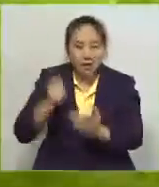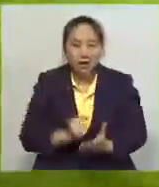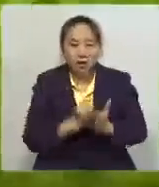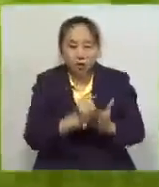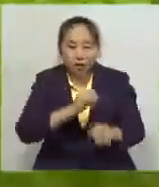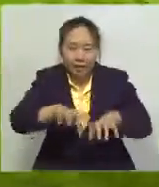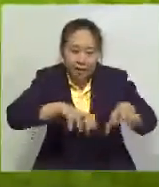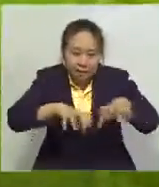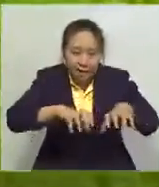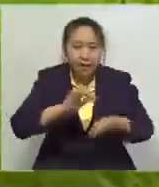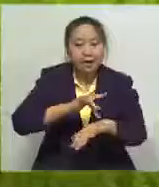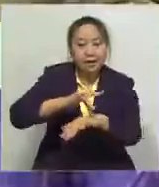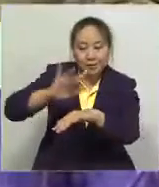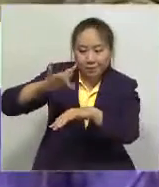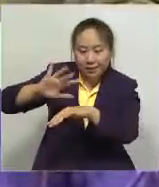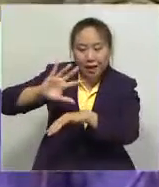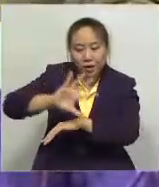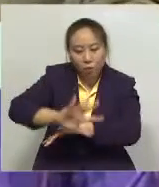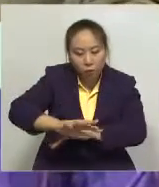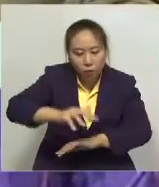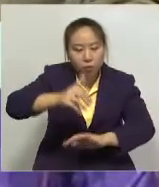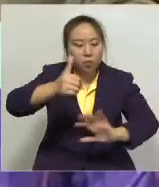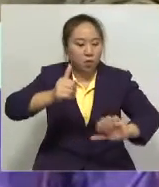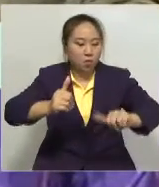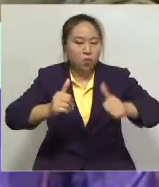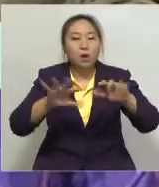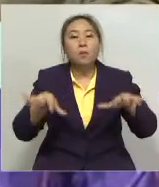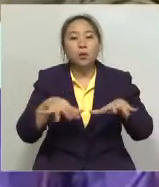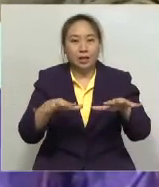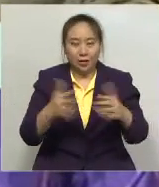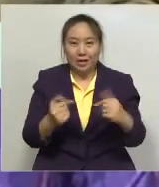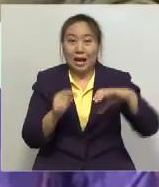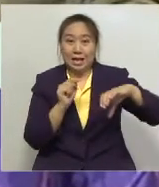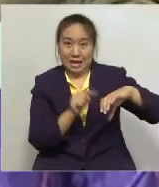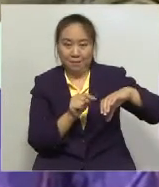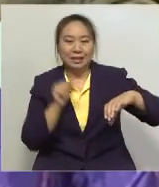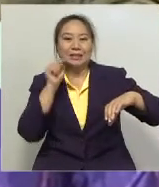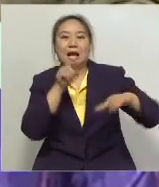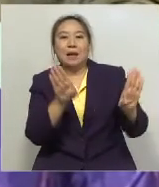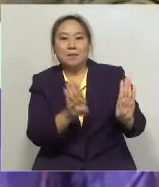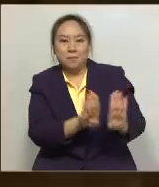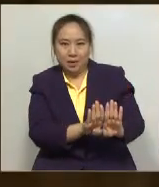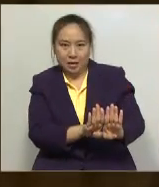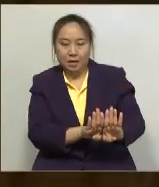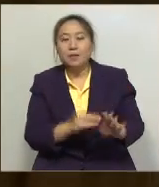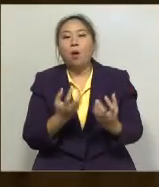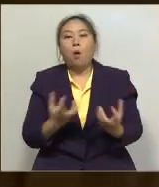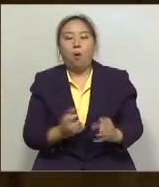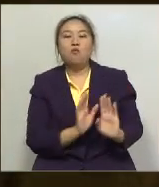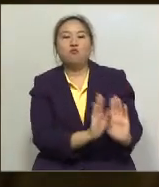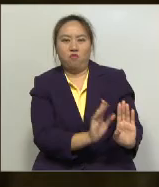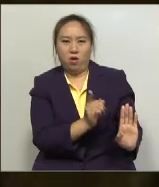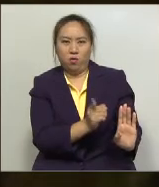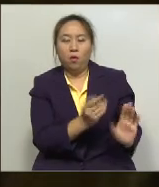ากรธรรมชาติกลับมาเข้าสู่ภาวะปกติเบื้องต้นขณะนี้ได้สั่งปิดถ้ำแล้วนะครับโดยยังทิ้งอุปกรณ์ส่วนใหญ่ไว้ในถ้ำ